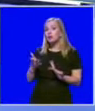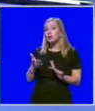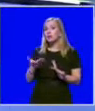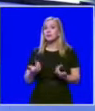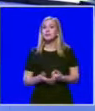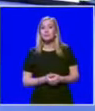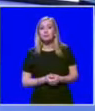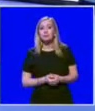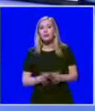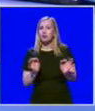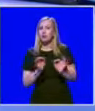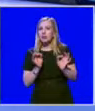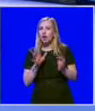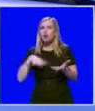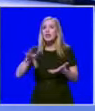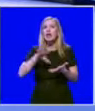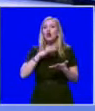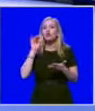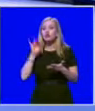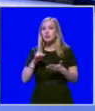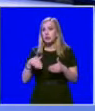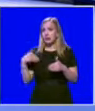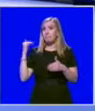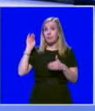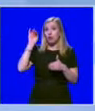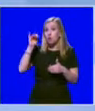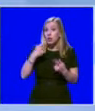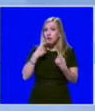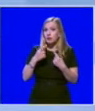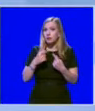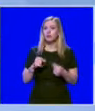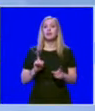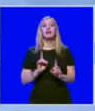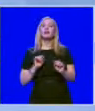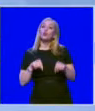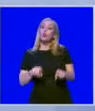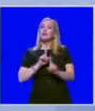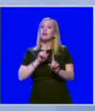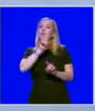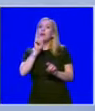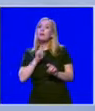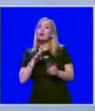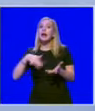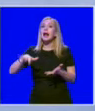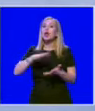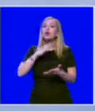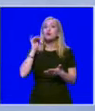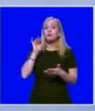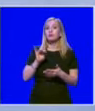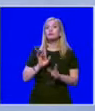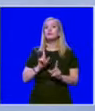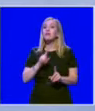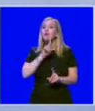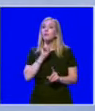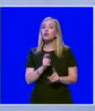на коалицията. За специално за район чужбина, нали те първо предстоят разговорите? Тук не става дума толкова и за район чужбина, но и за броя подписи,